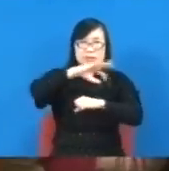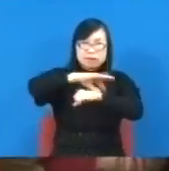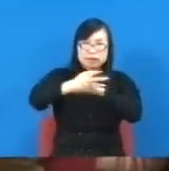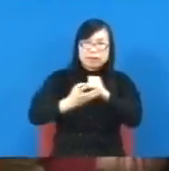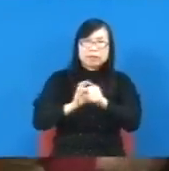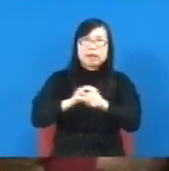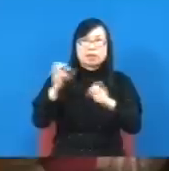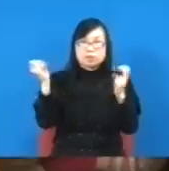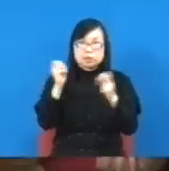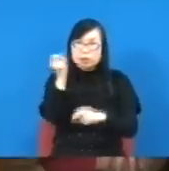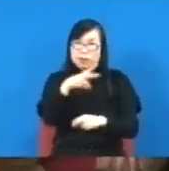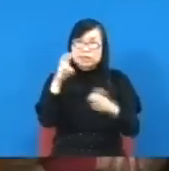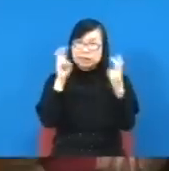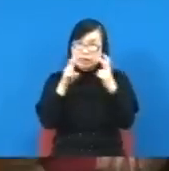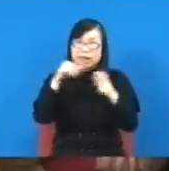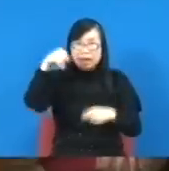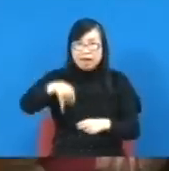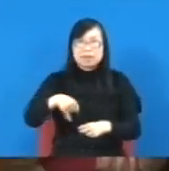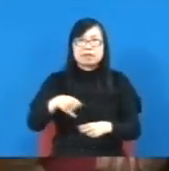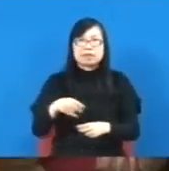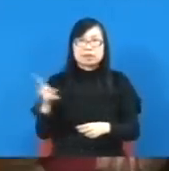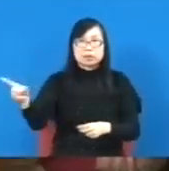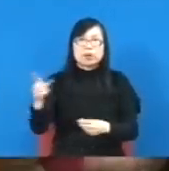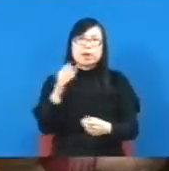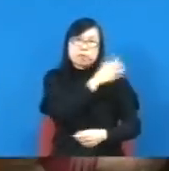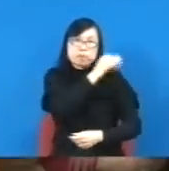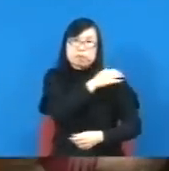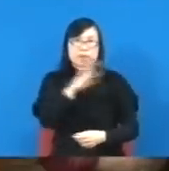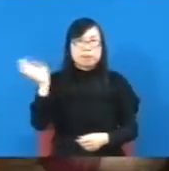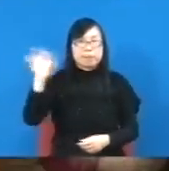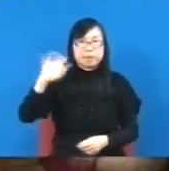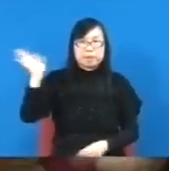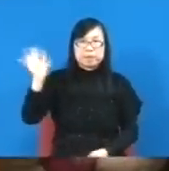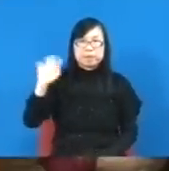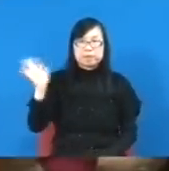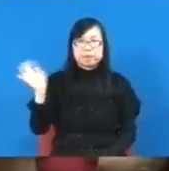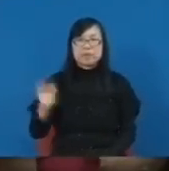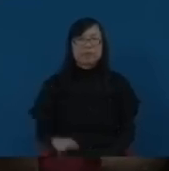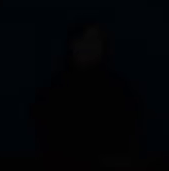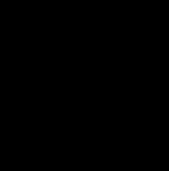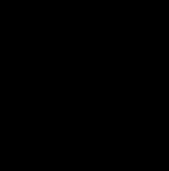同大家再見。咁下一集咧就係佢嘅主場嚟啦。 好， 拜拜。 拜拜。